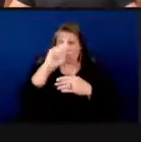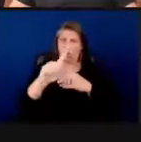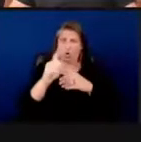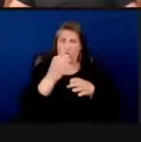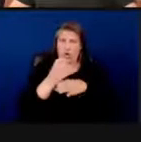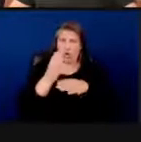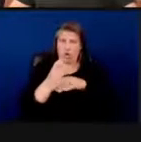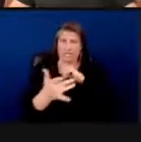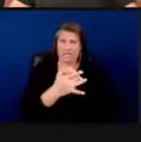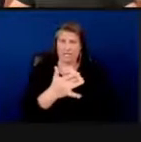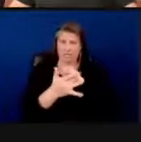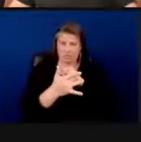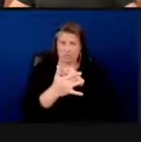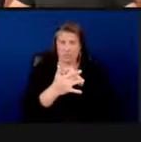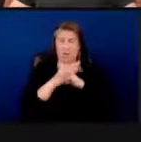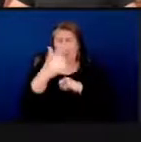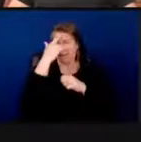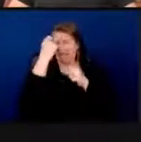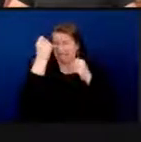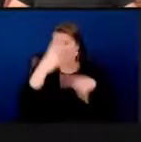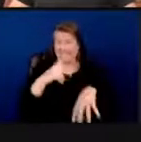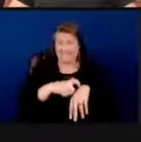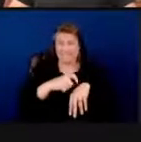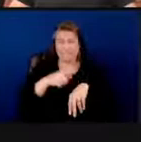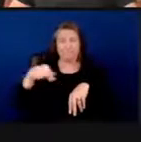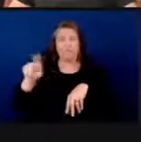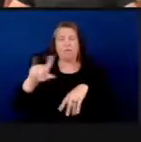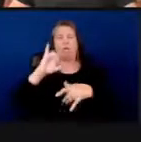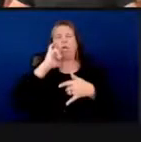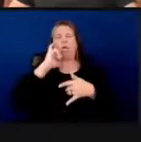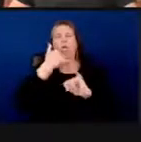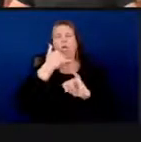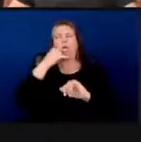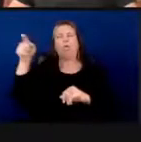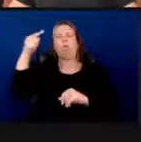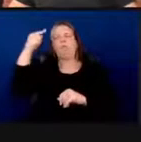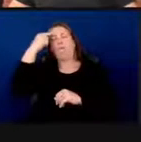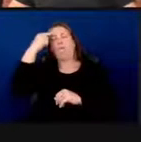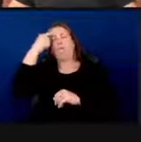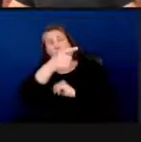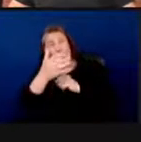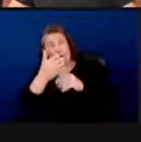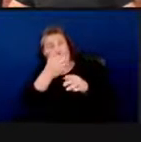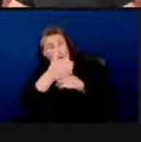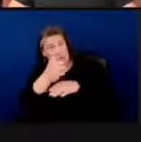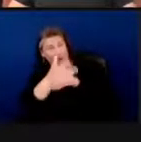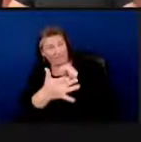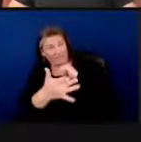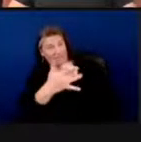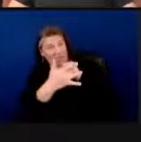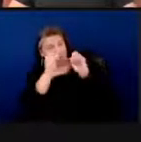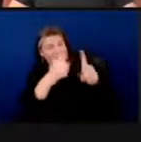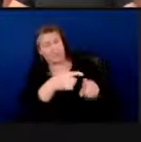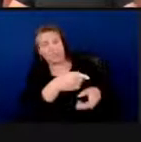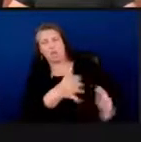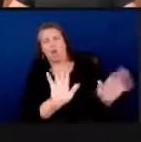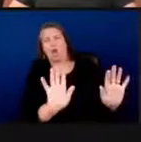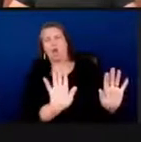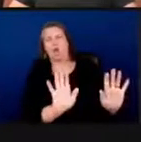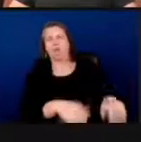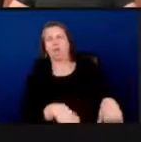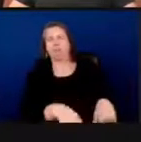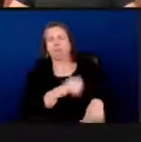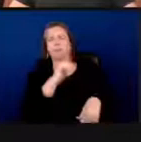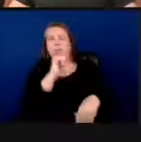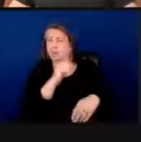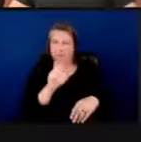tumejaribu kuunganisha kozi hizi na kwa kuwapa mafunzo